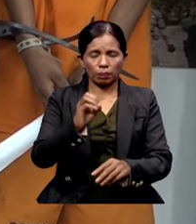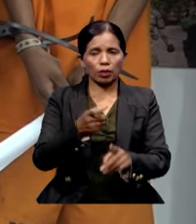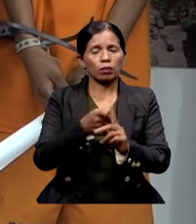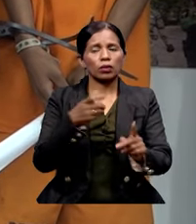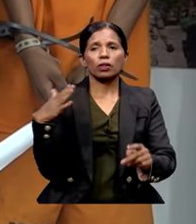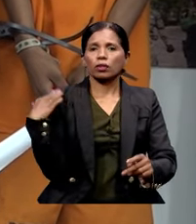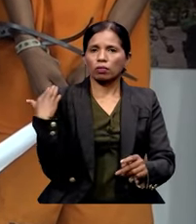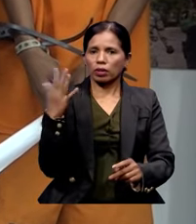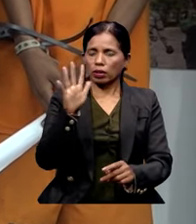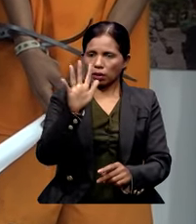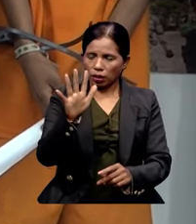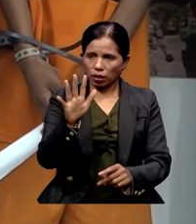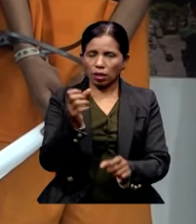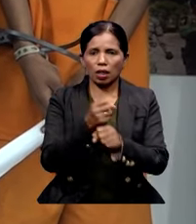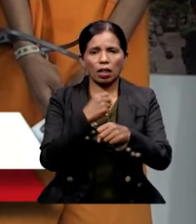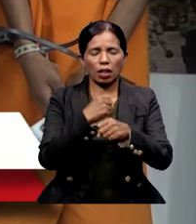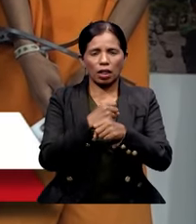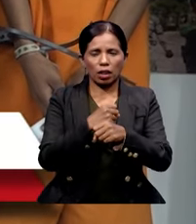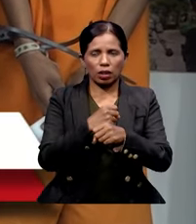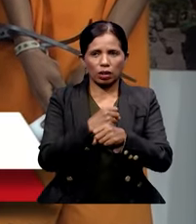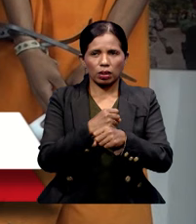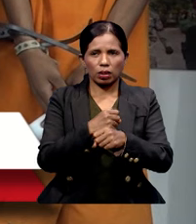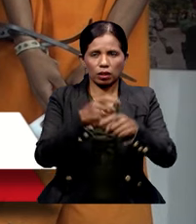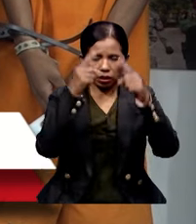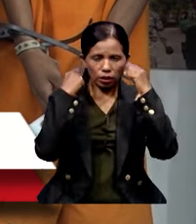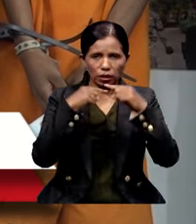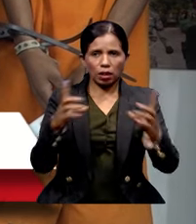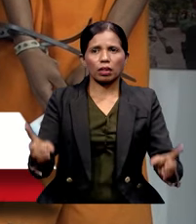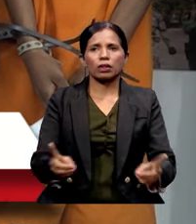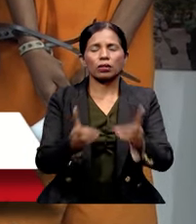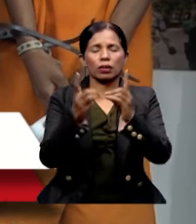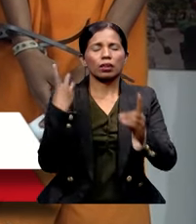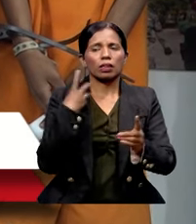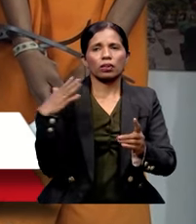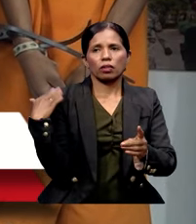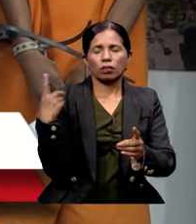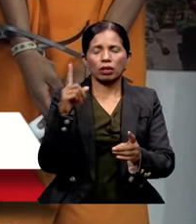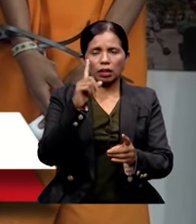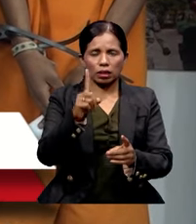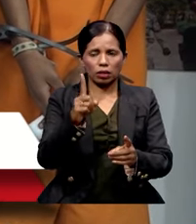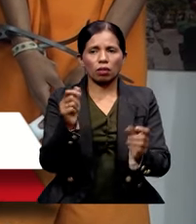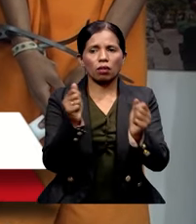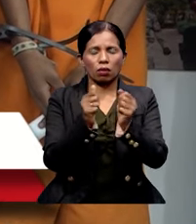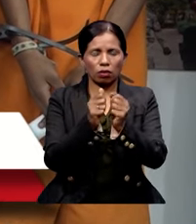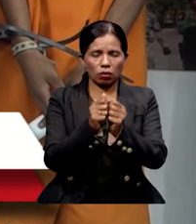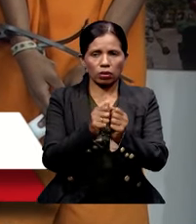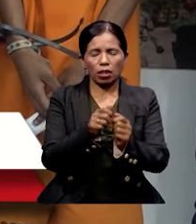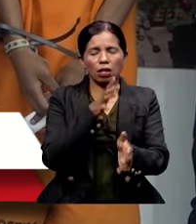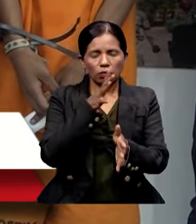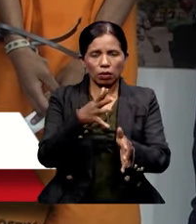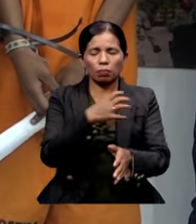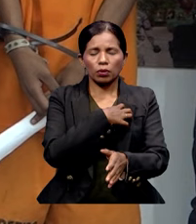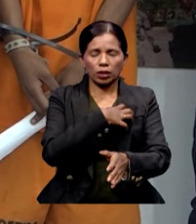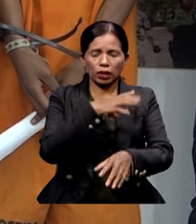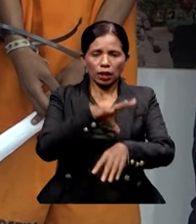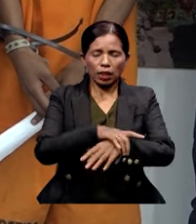nebe, halo asau ninja hasuru itene joven ida honi avó, polisia deteng hutona korse